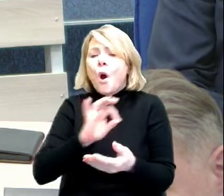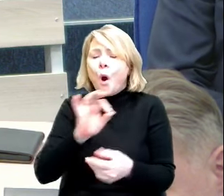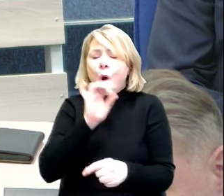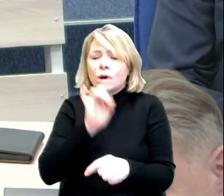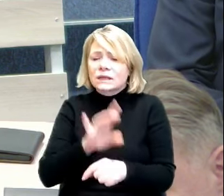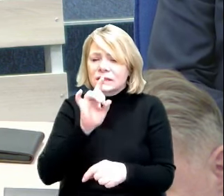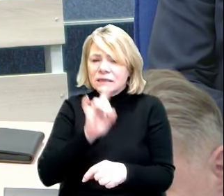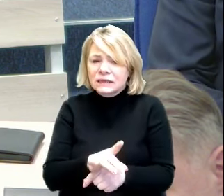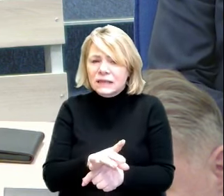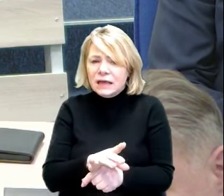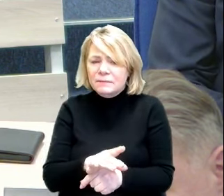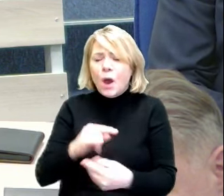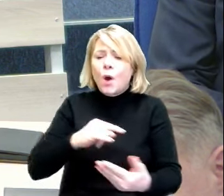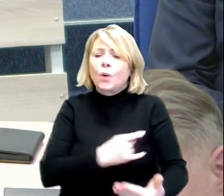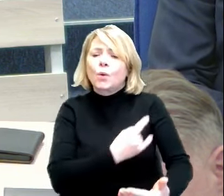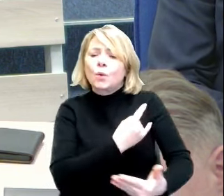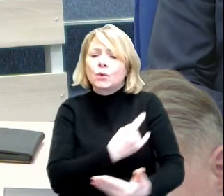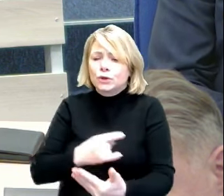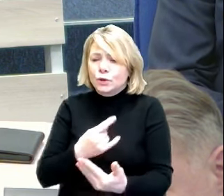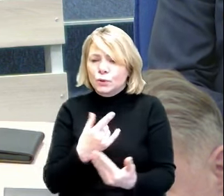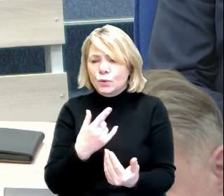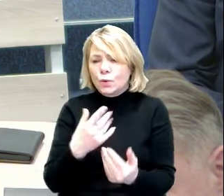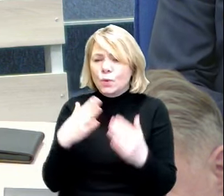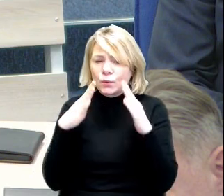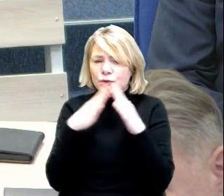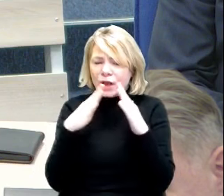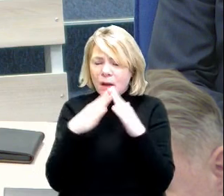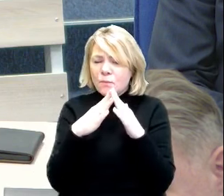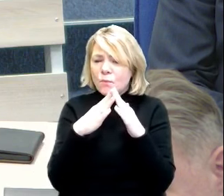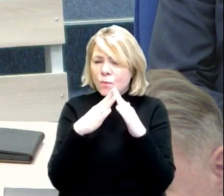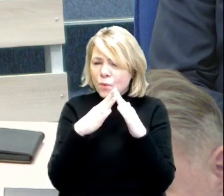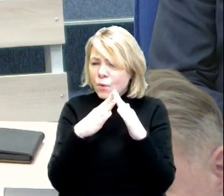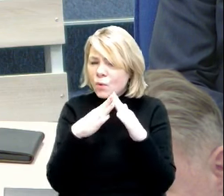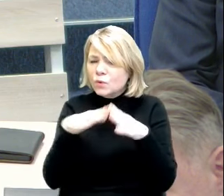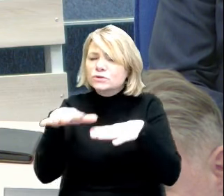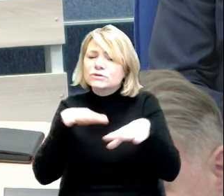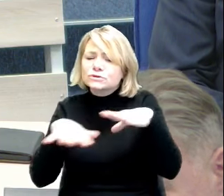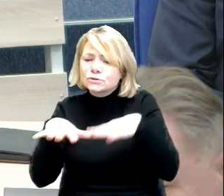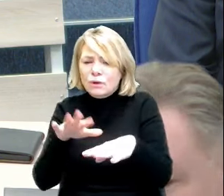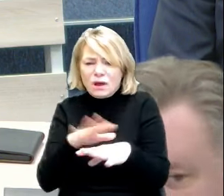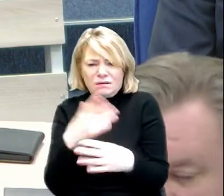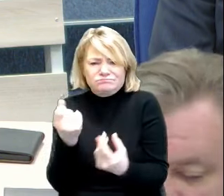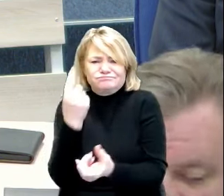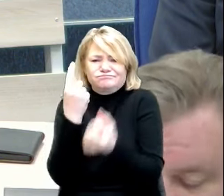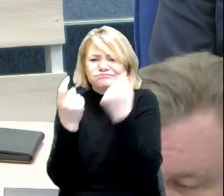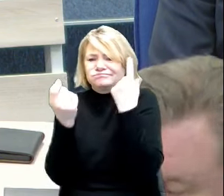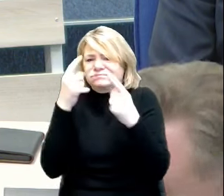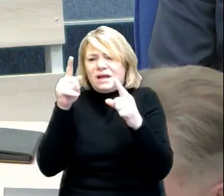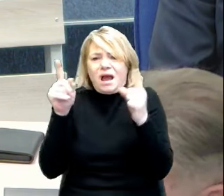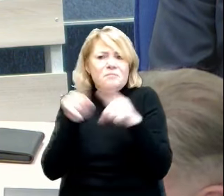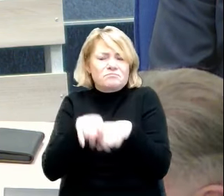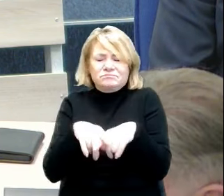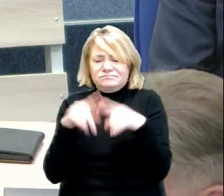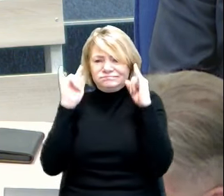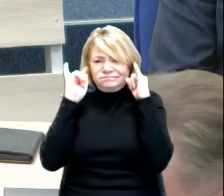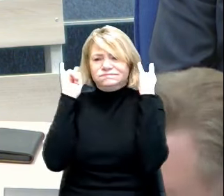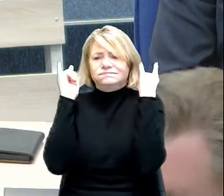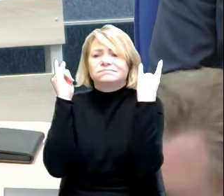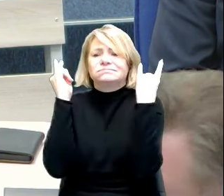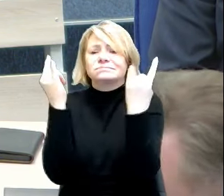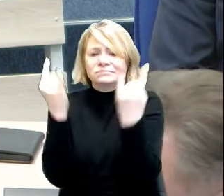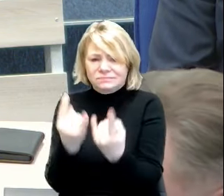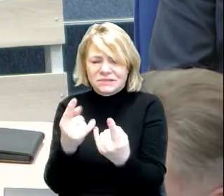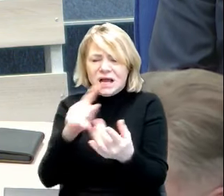vystymosi kūdikių namų a pastatų situacijos ir sukėlė tokią na ganėtinai didelę bangą a banga sakykime